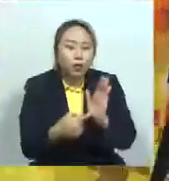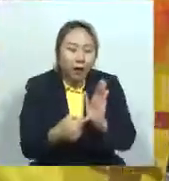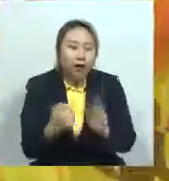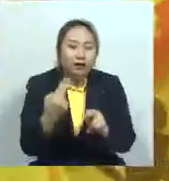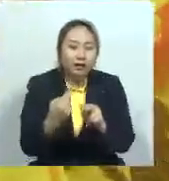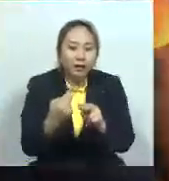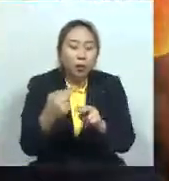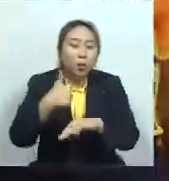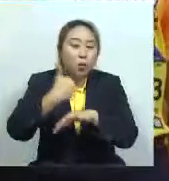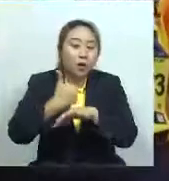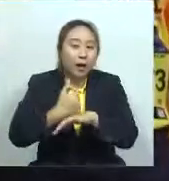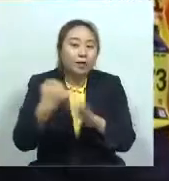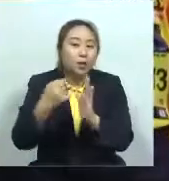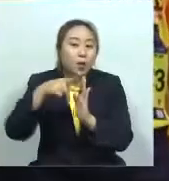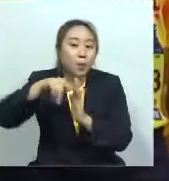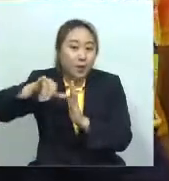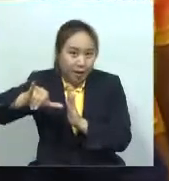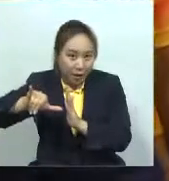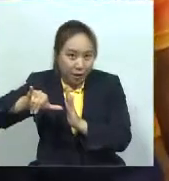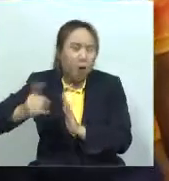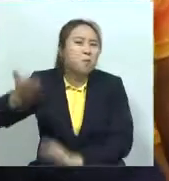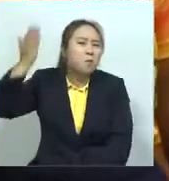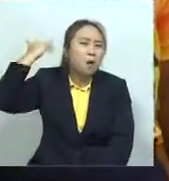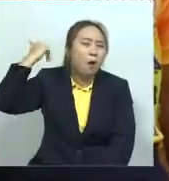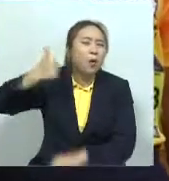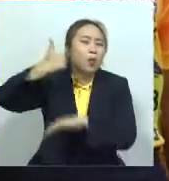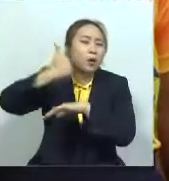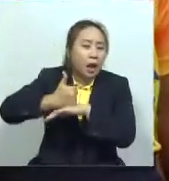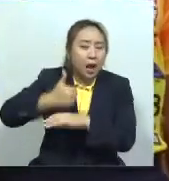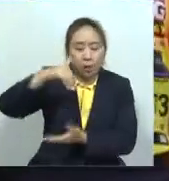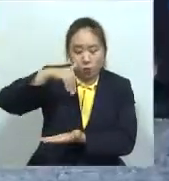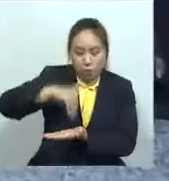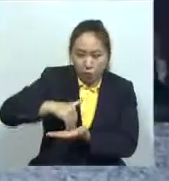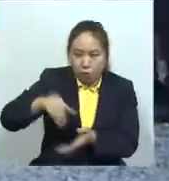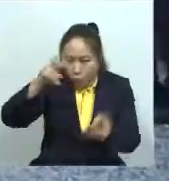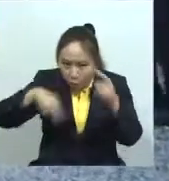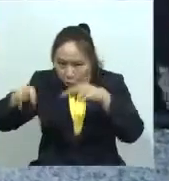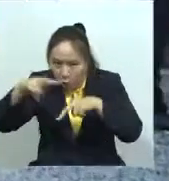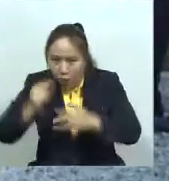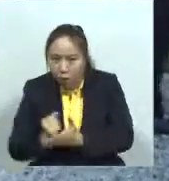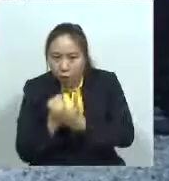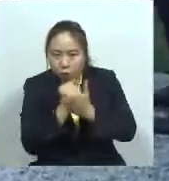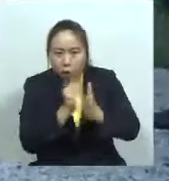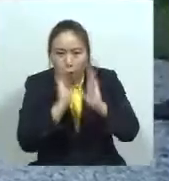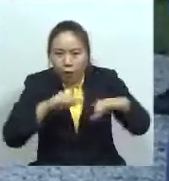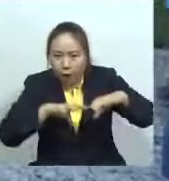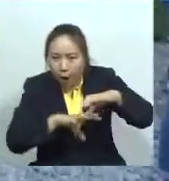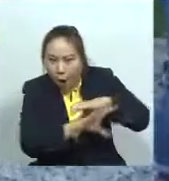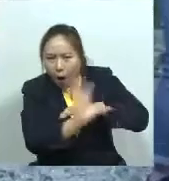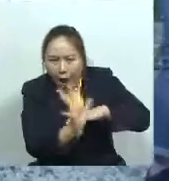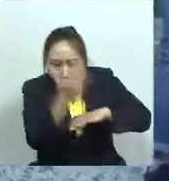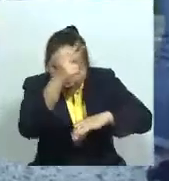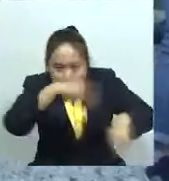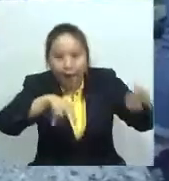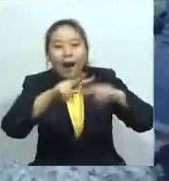งค์ศักดิ์โอสถนากรผู้ว่าราชการจังหวัดพะเยาเป็นอดีตผู้บัญชาการศูนย์อำนวยการร่วมค้นหาผู้สูญหายถ้ำหลวงขุนน้ำนางนอนพล